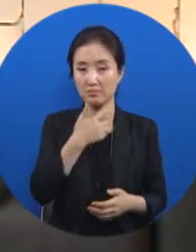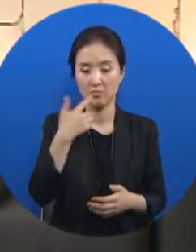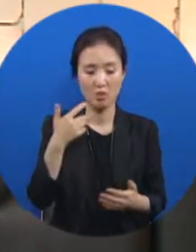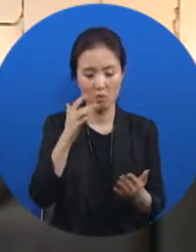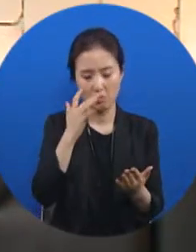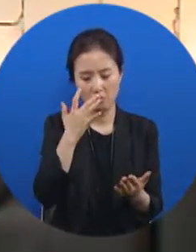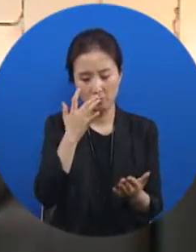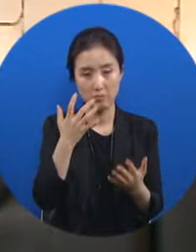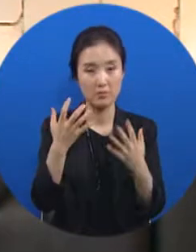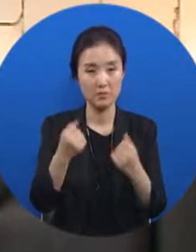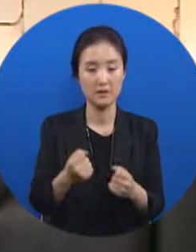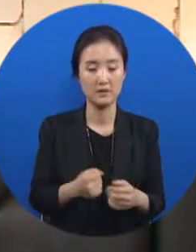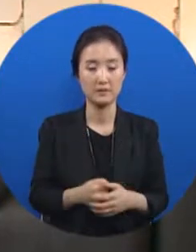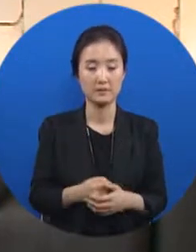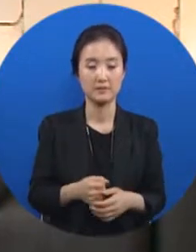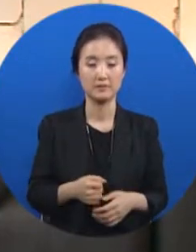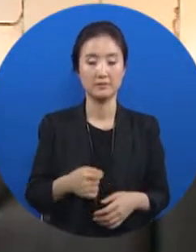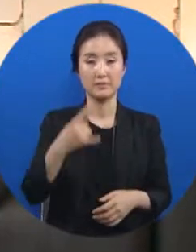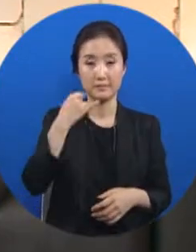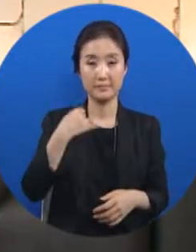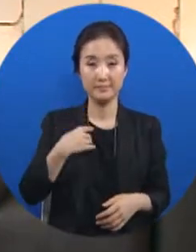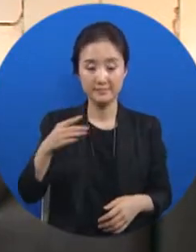읽어서 가끔 이런 대화가 있어요. 어머님,